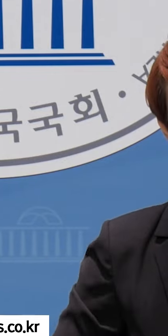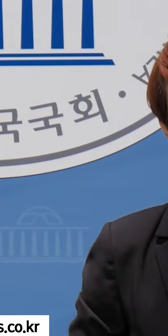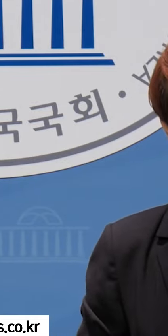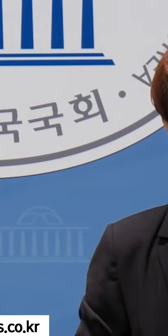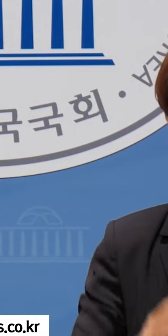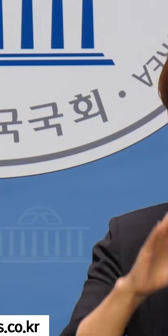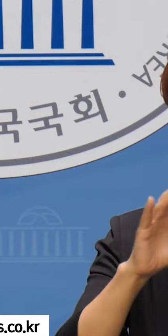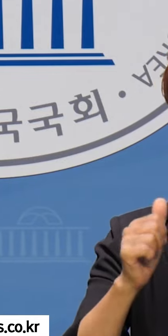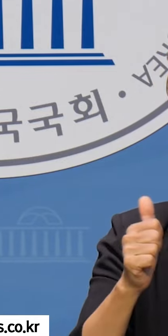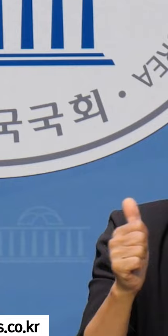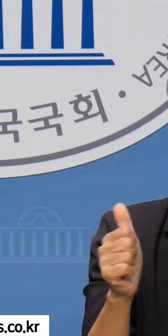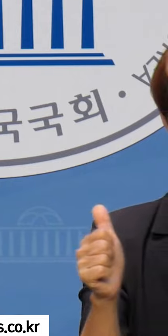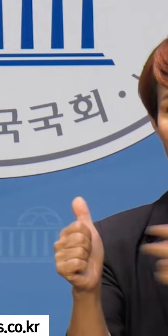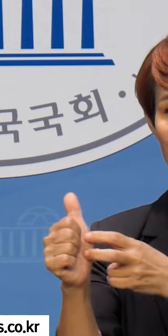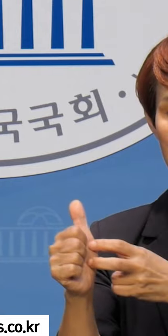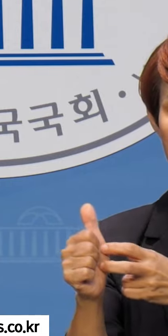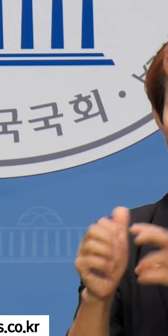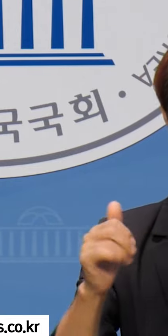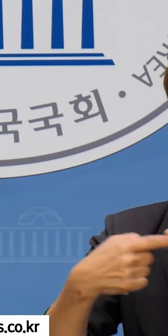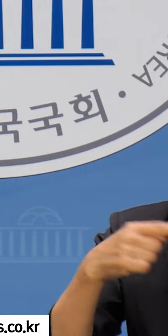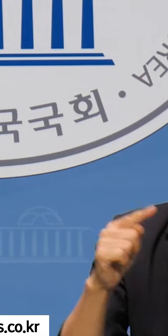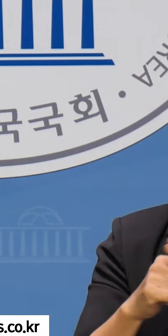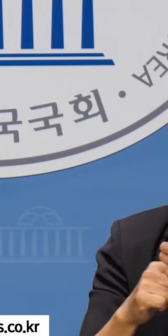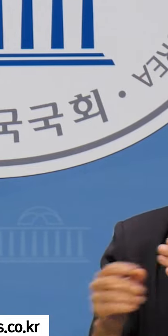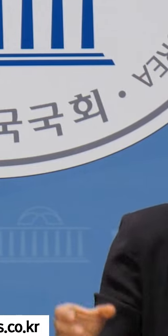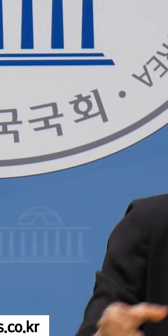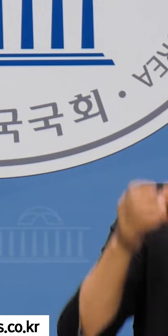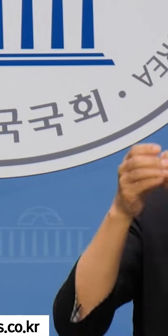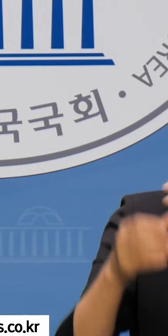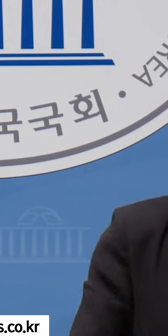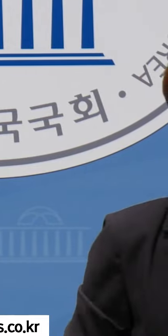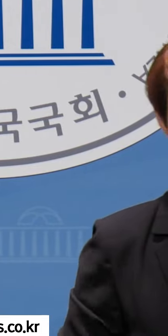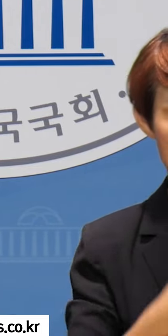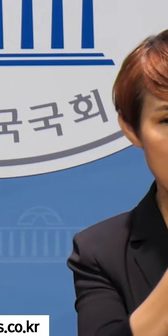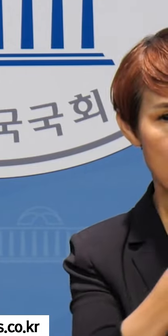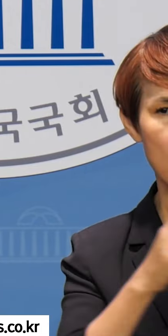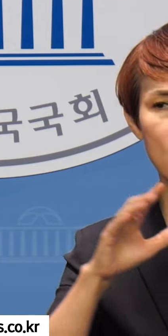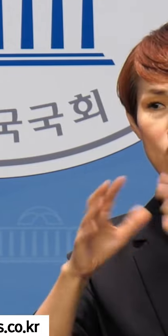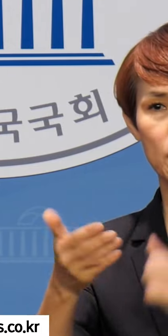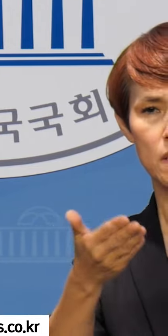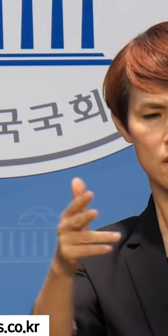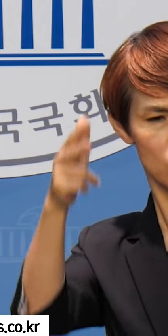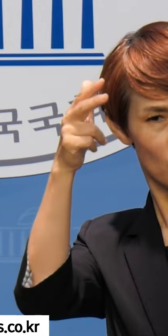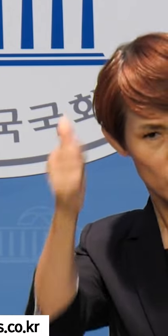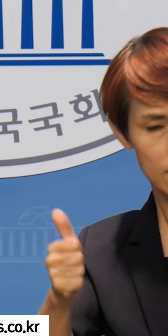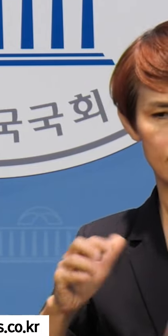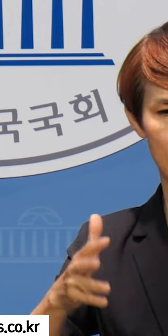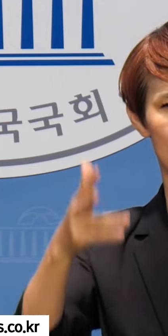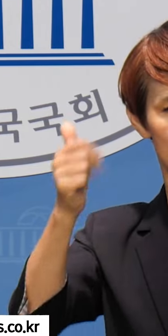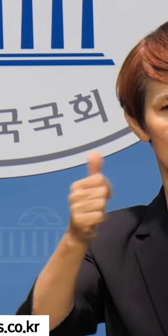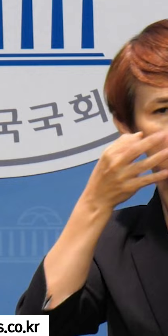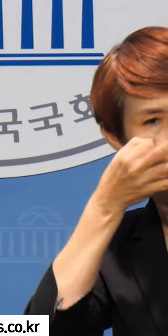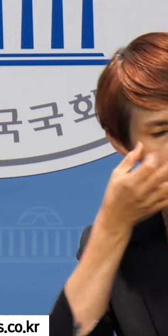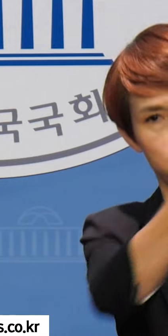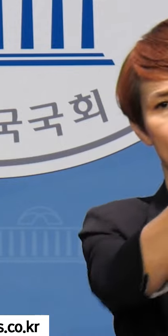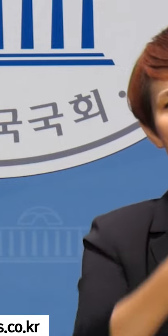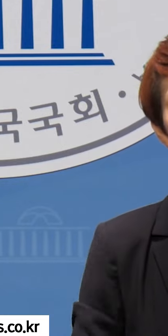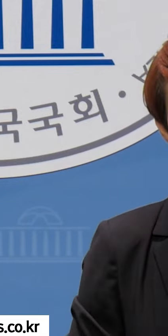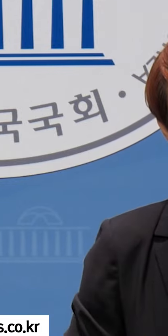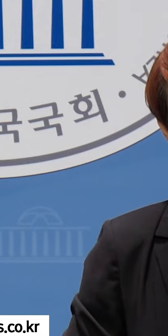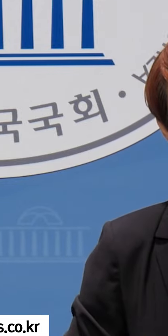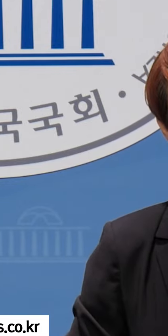국민을 배반하고 민의를 거역한 대통령에게 국민이 이 나라의 주인임을 보여주어야 합니다.